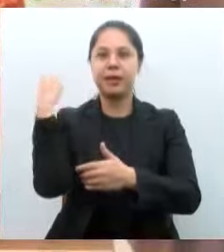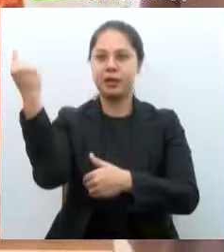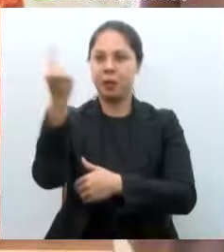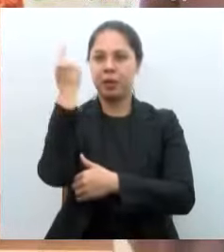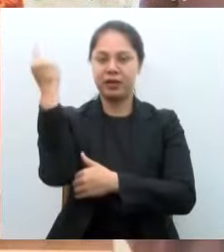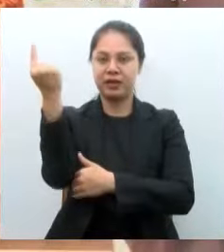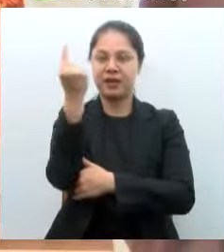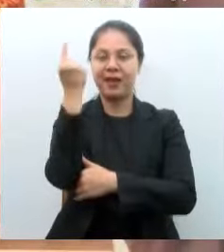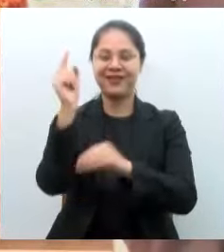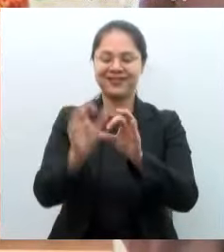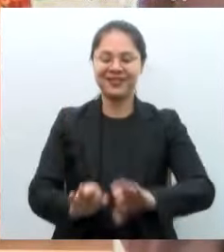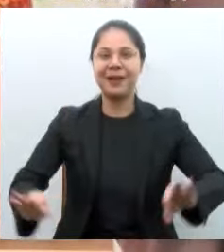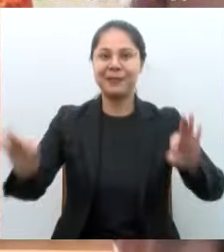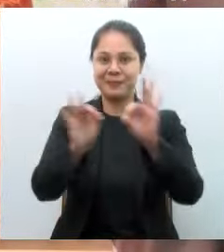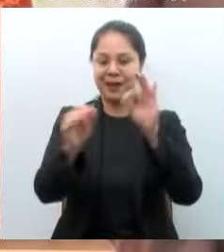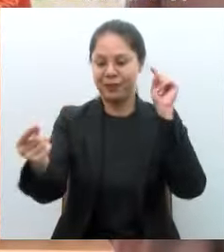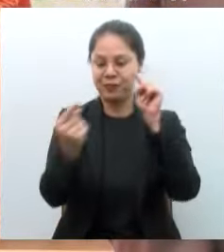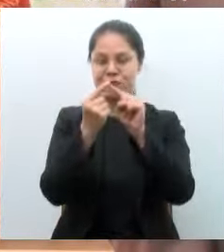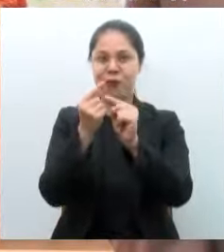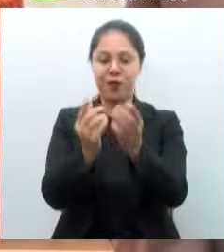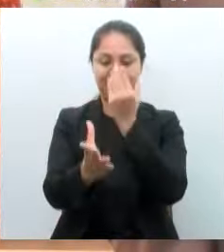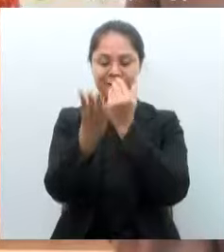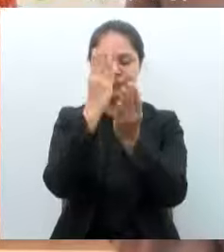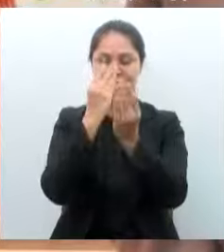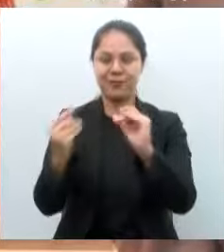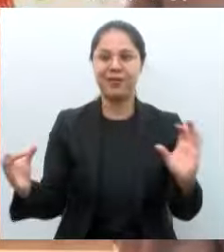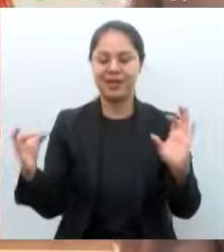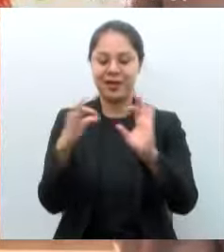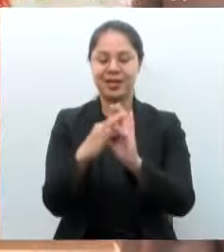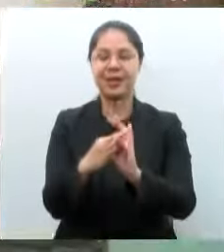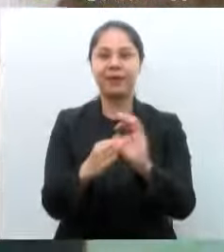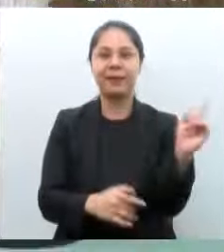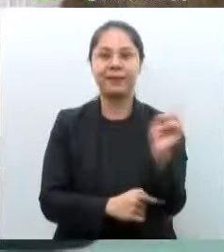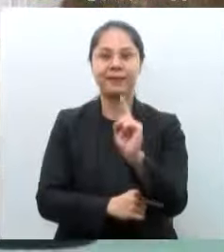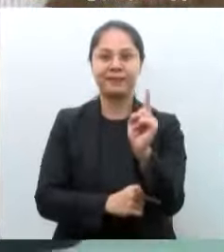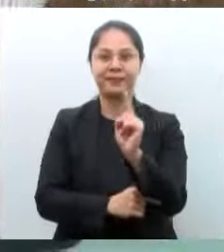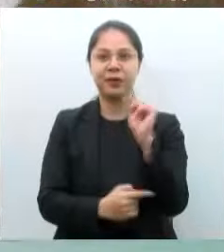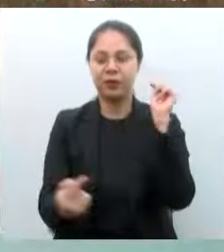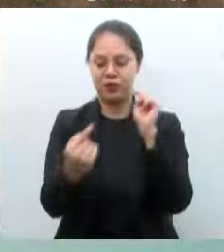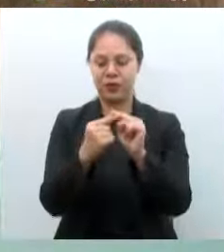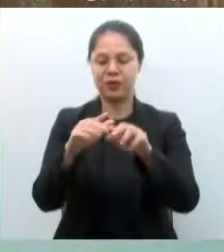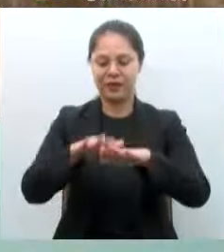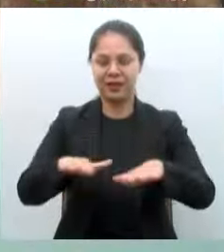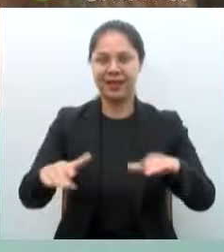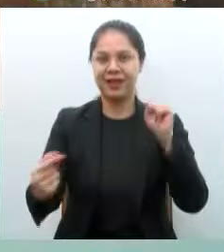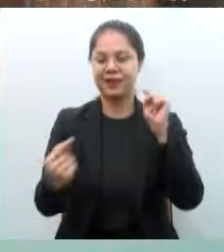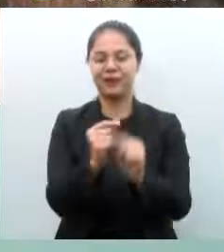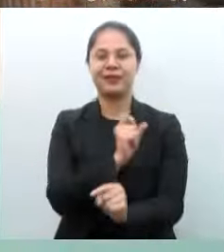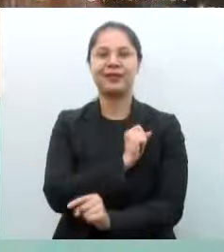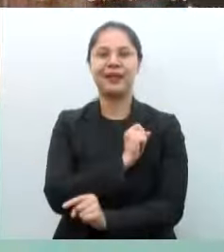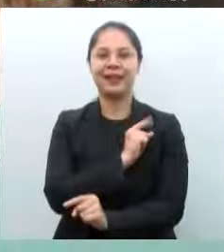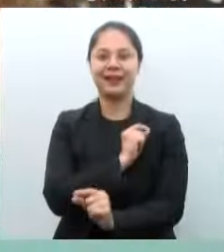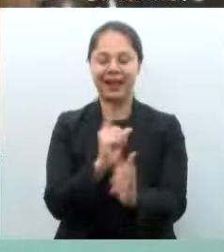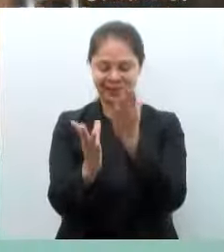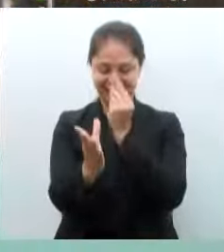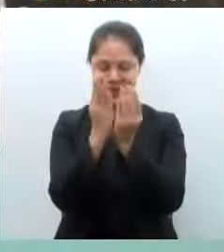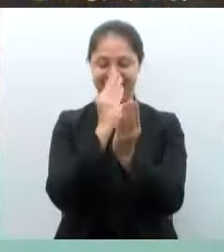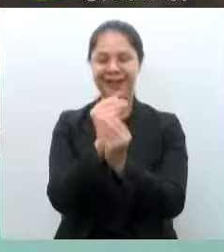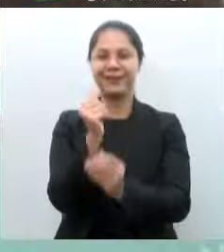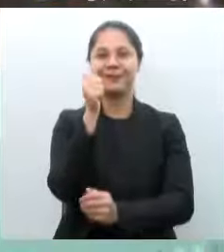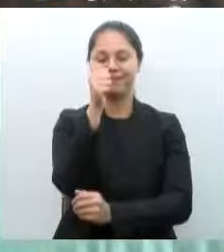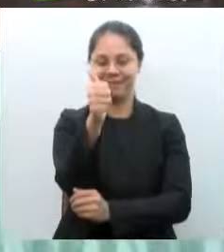ดยเฉพาะแหล่งท่องเที่ยวและก็แหล่งเรียนรู้ที่เกี่ยวข้องกับการปลูกฝังนักเรียนเรื่องของศาสนานะครับซึ่งก็สามารถ